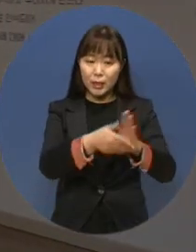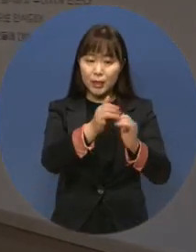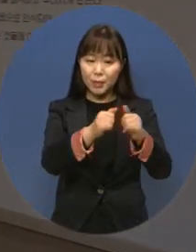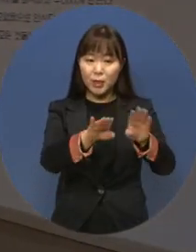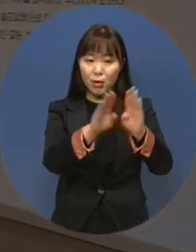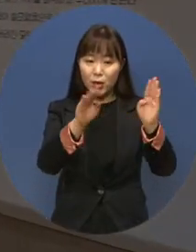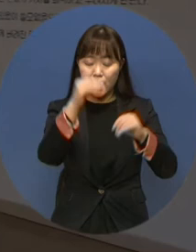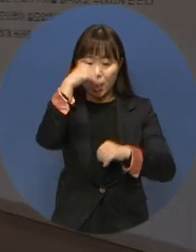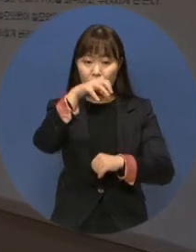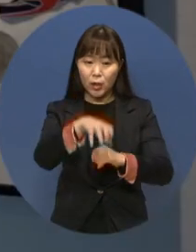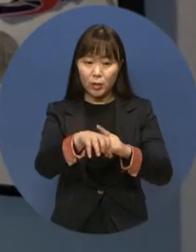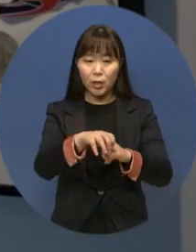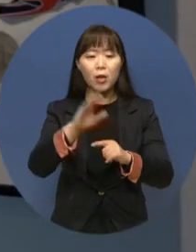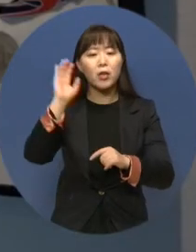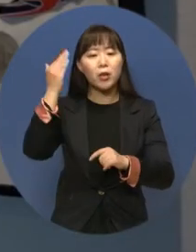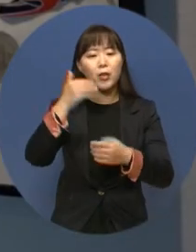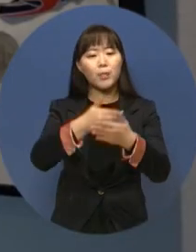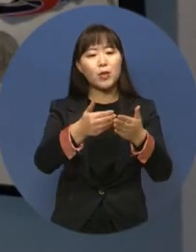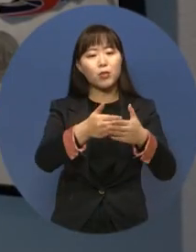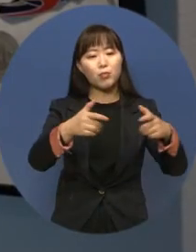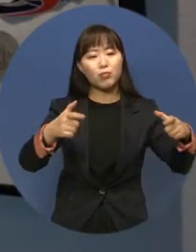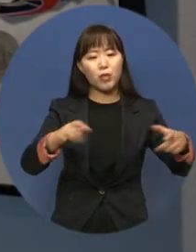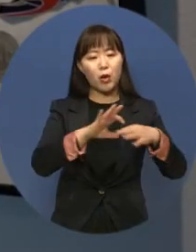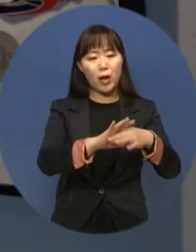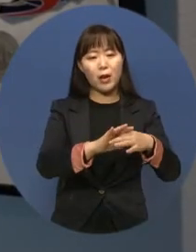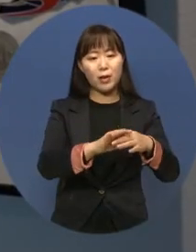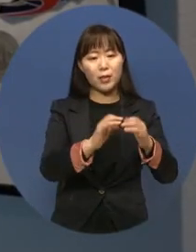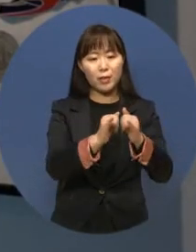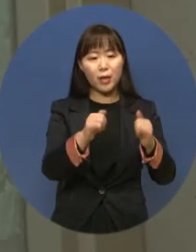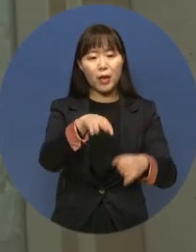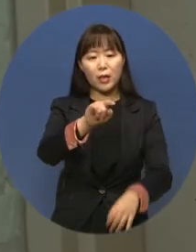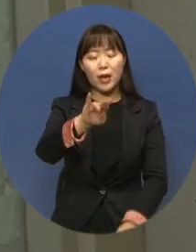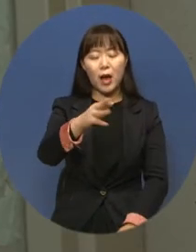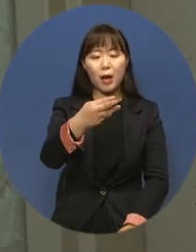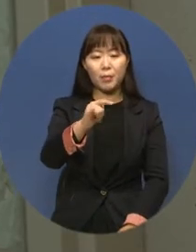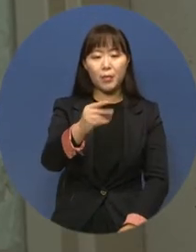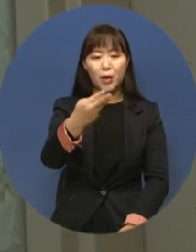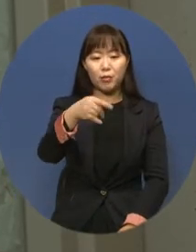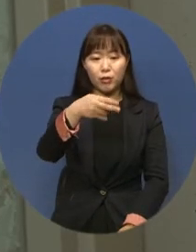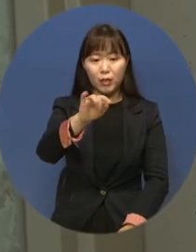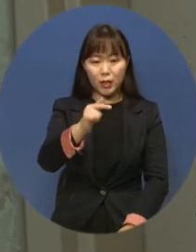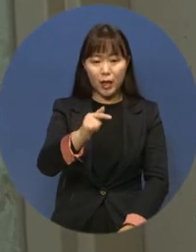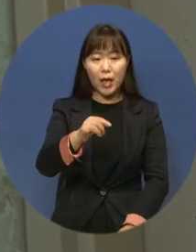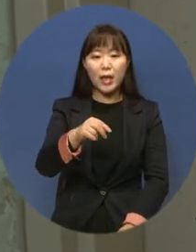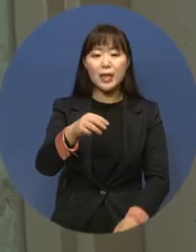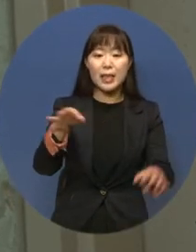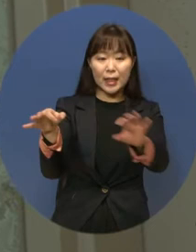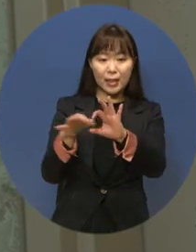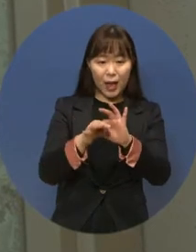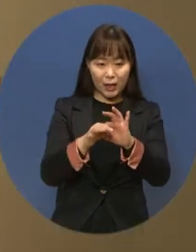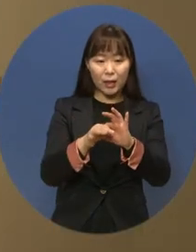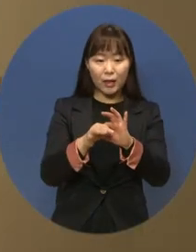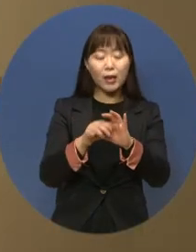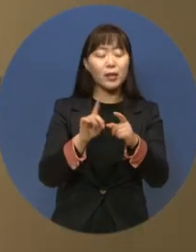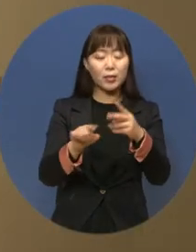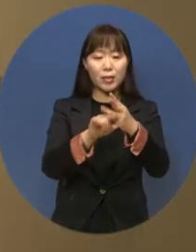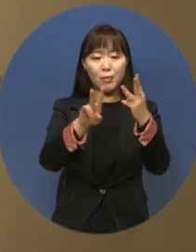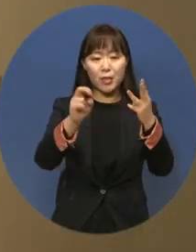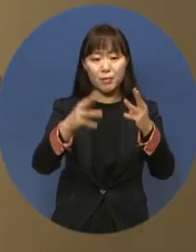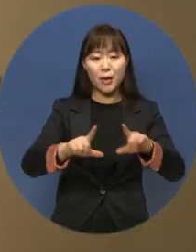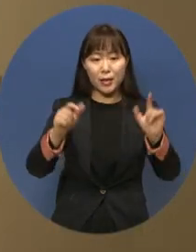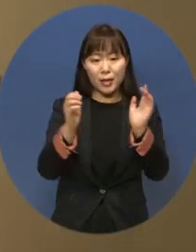열린 갤러리에서는 현대미술 분야 작가들의 모임인 카벨루팀의 전시 이따전이 오는 28일까지